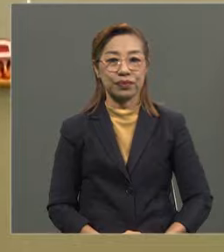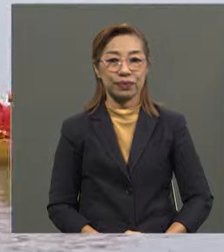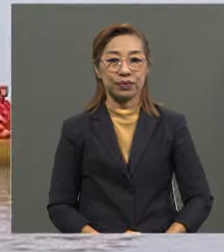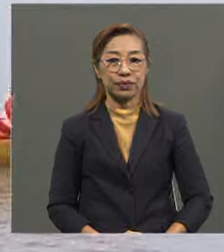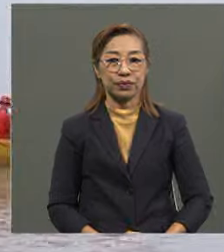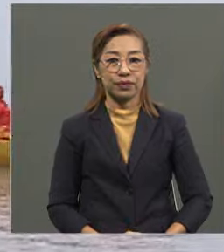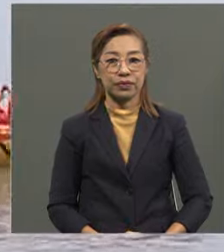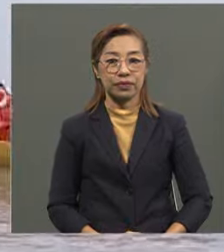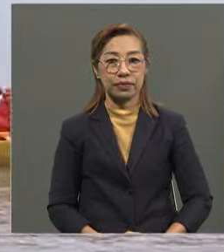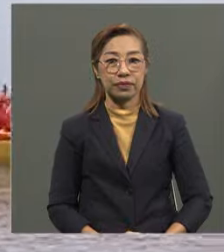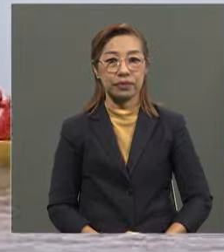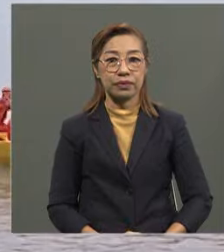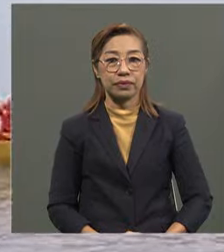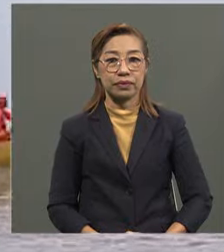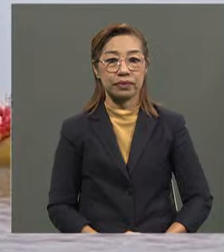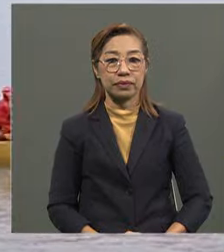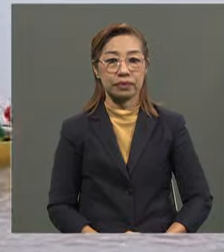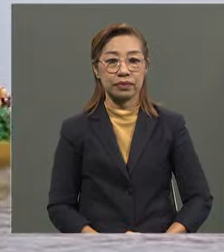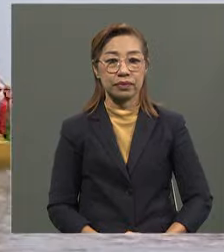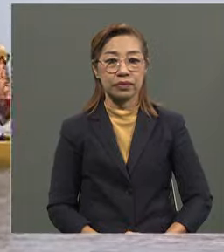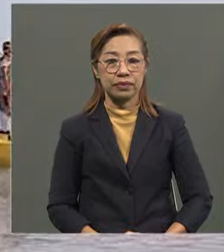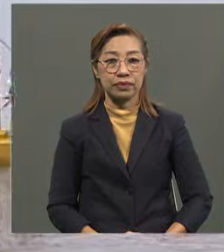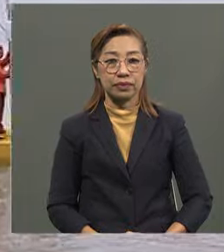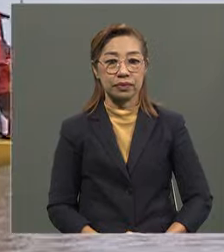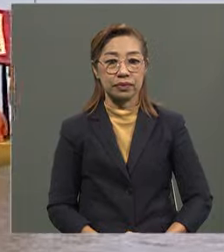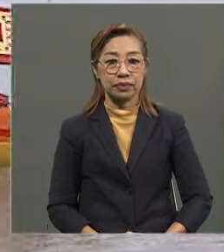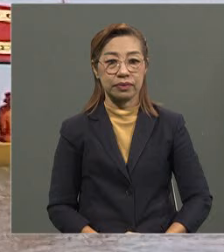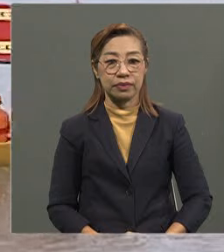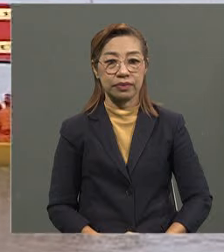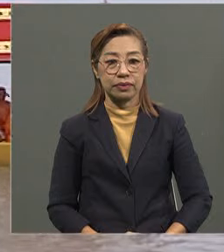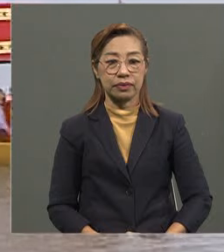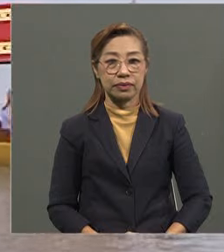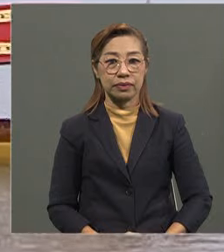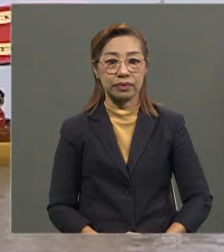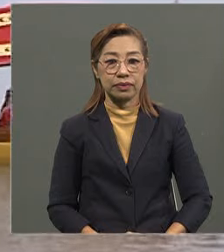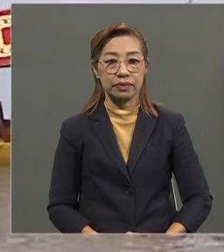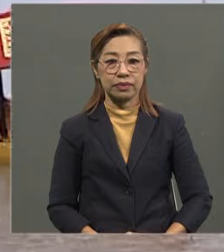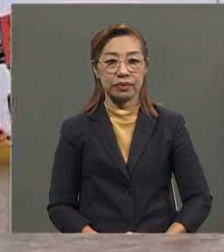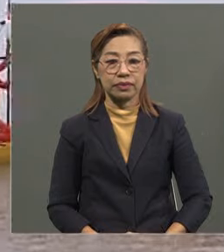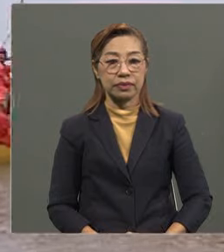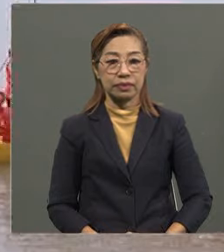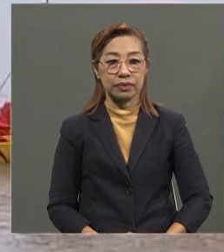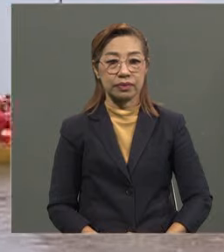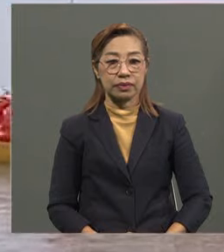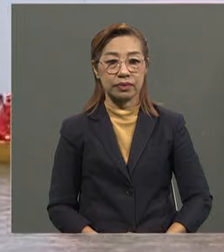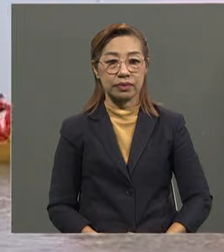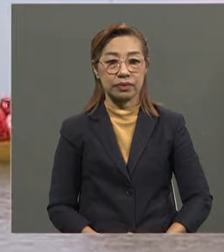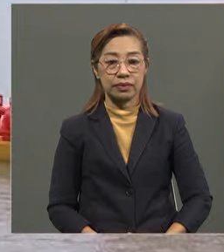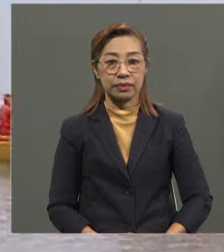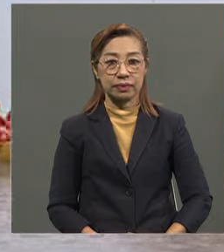ทิวธงทวนล้วนเชิ